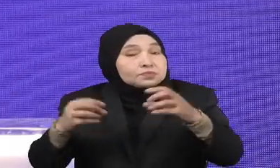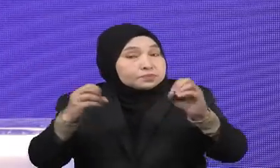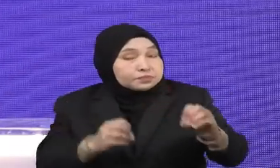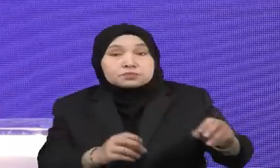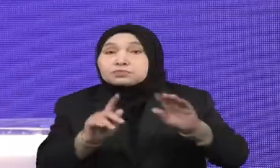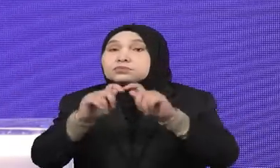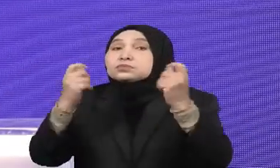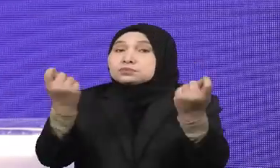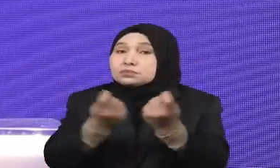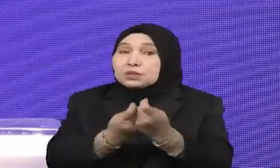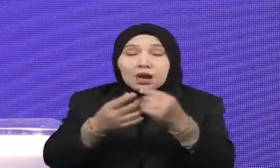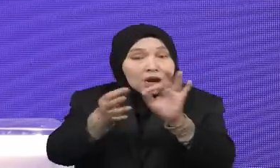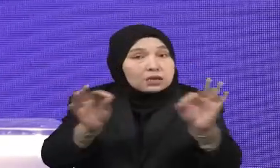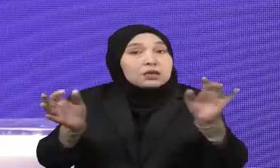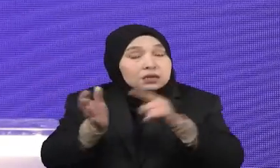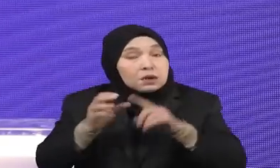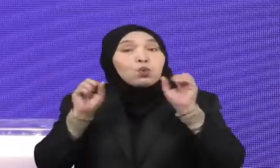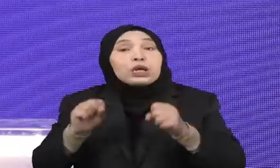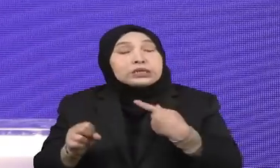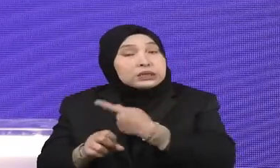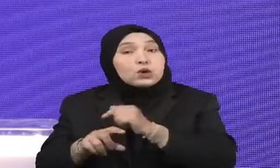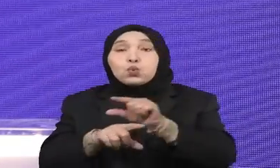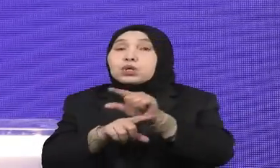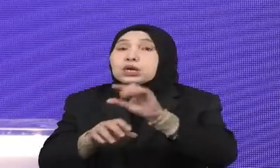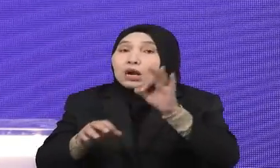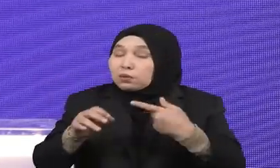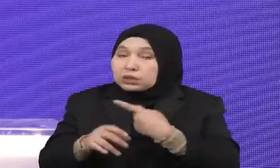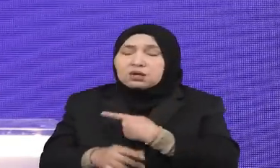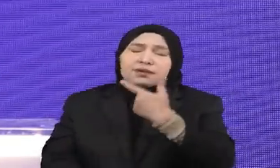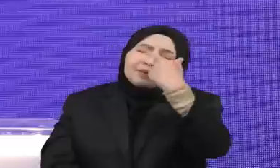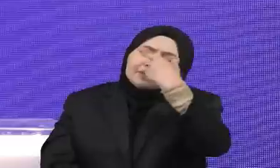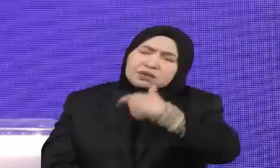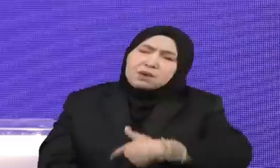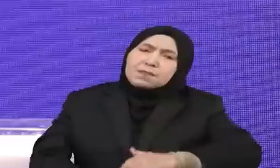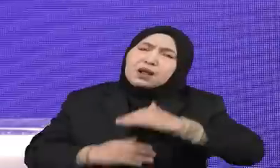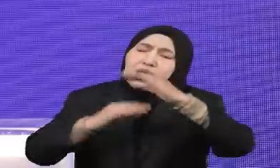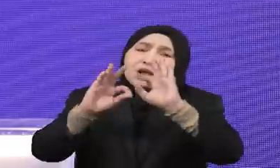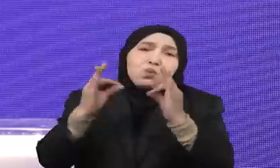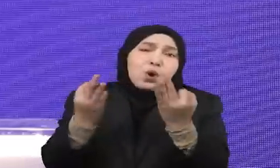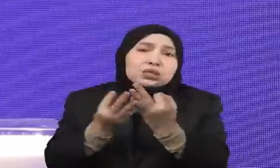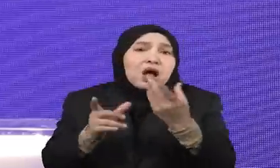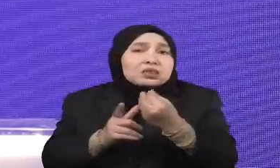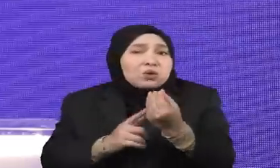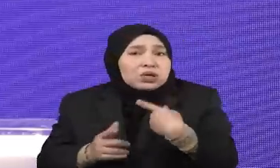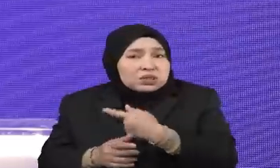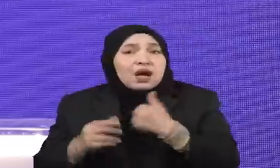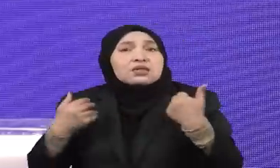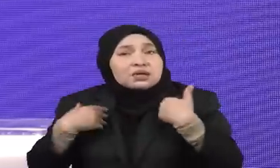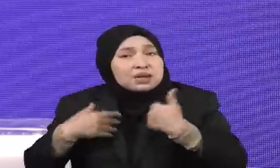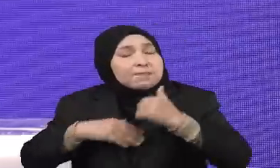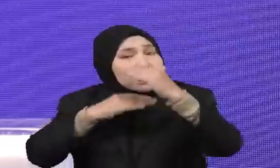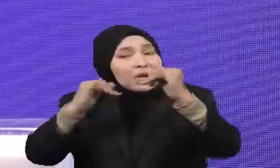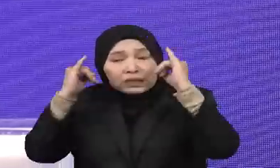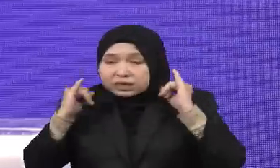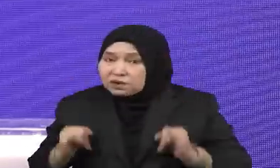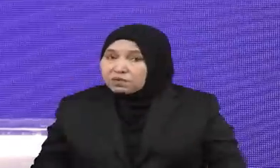satu pasukan dan ayat ini juga boleh kita gunakan kalau kita ada kesedihan di peringkat keluarga ataupun kalau kita berada di peringkat